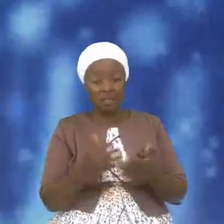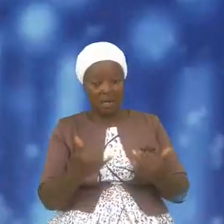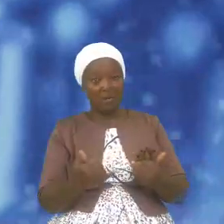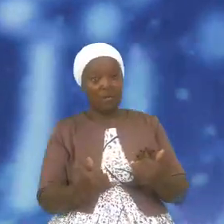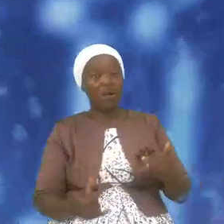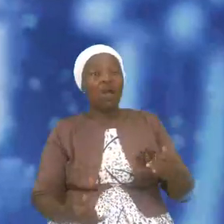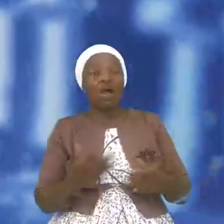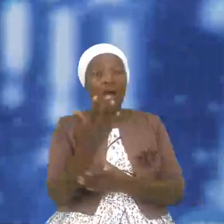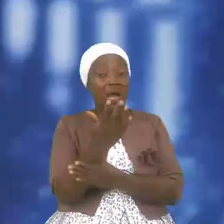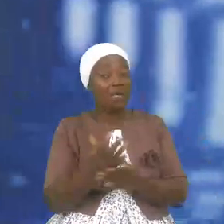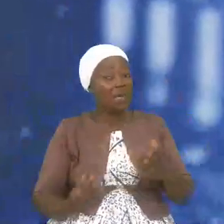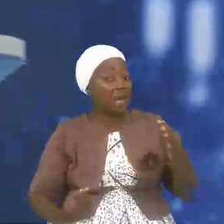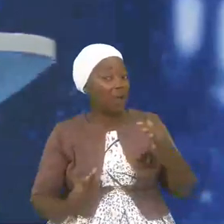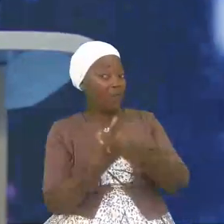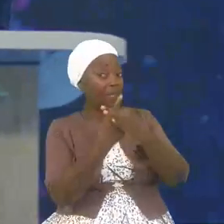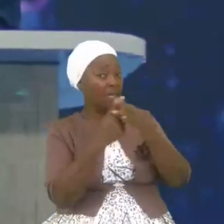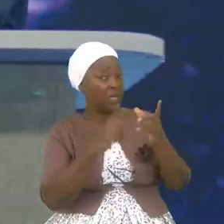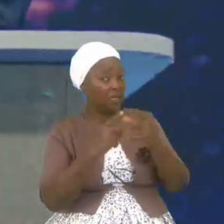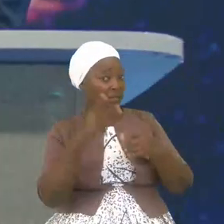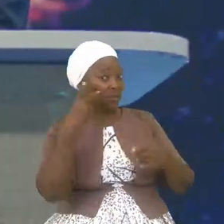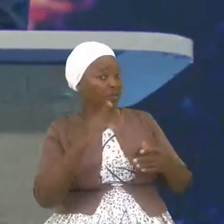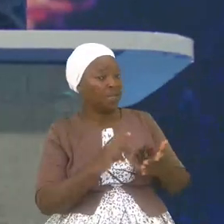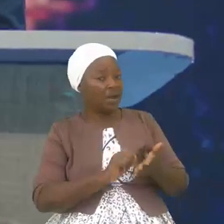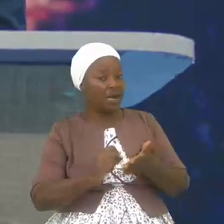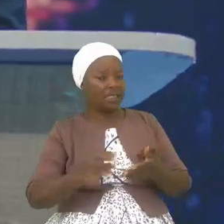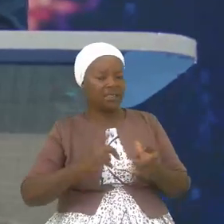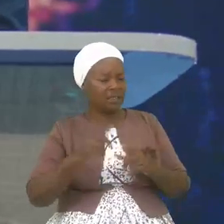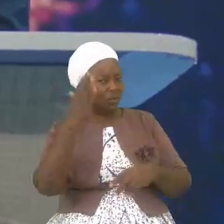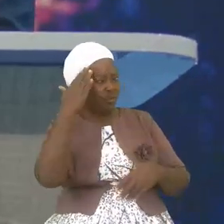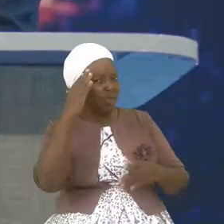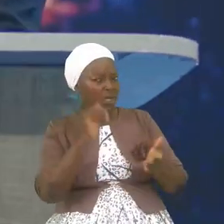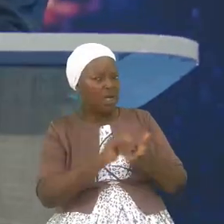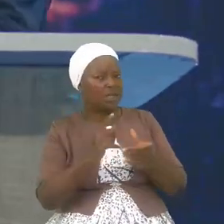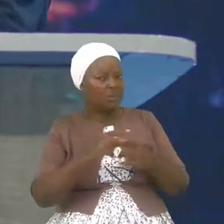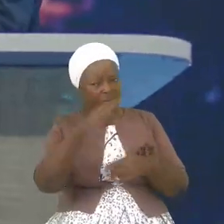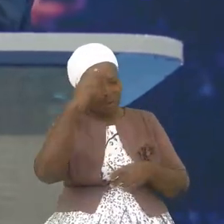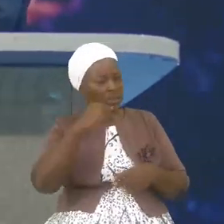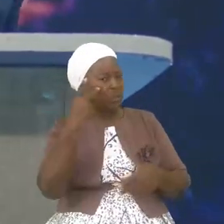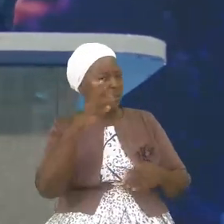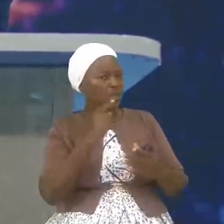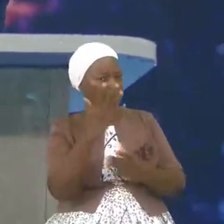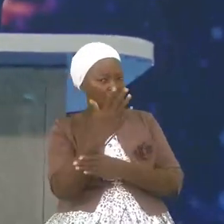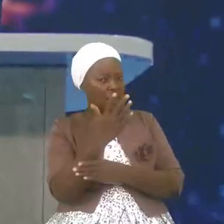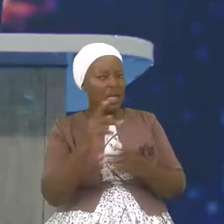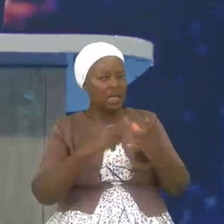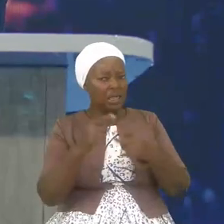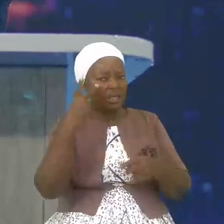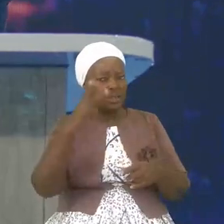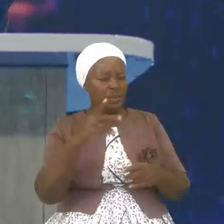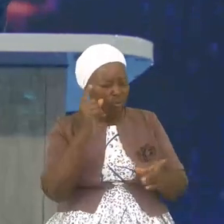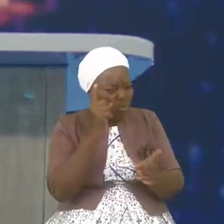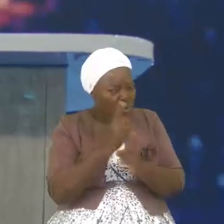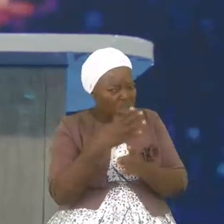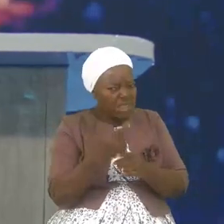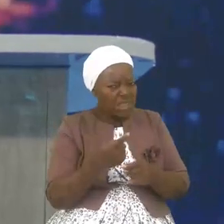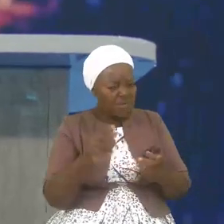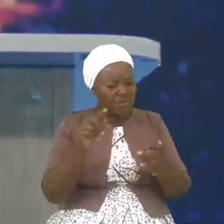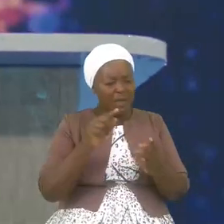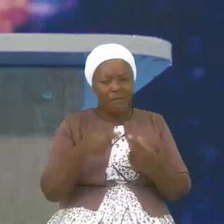apparue et il a vu l'écriture, il a compris. Parce qu'il a vu la main. Il a vu